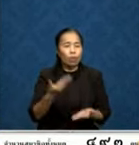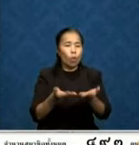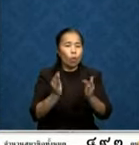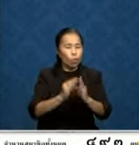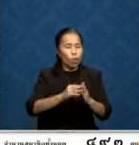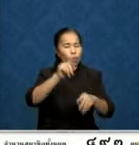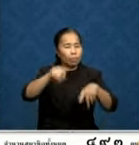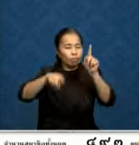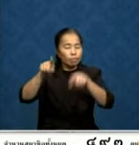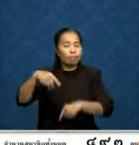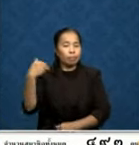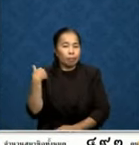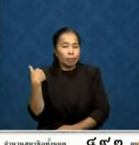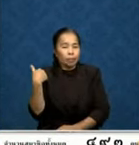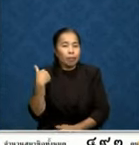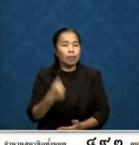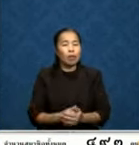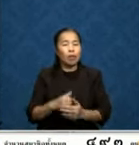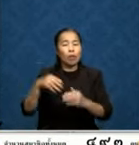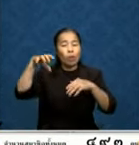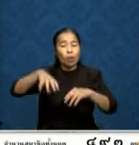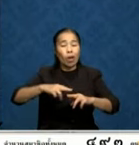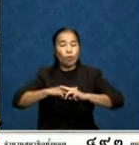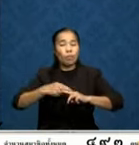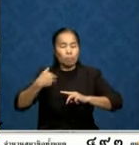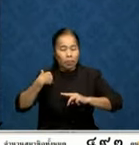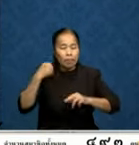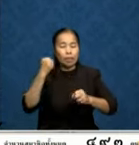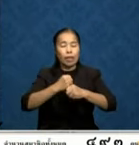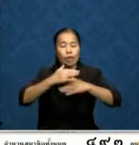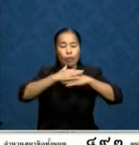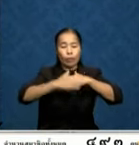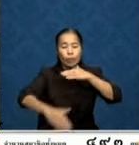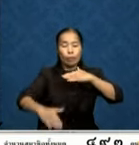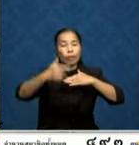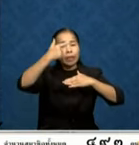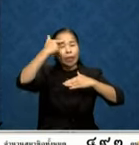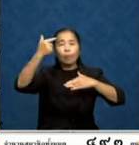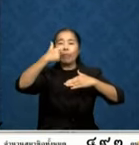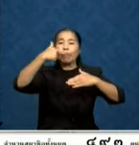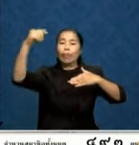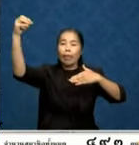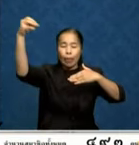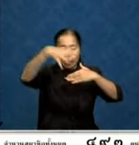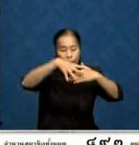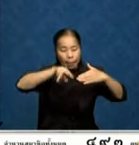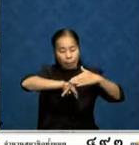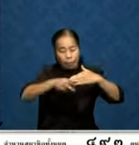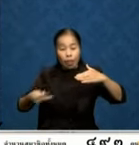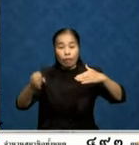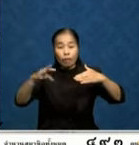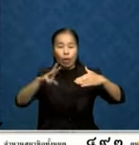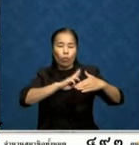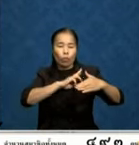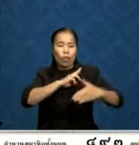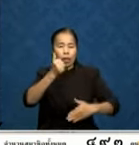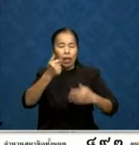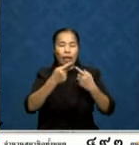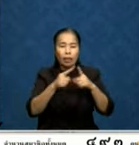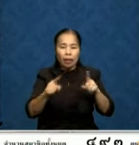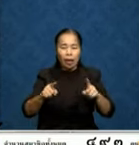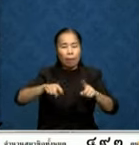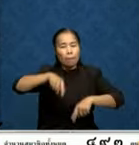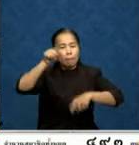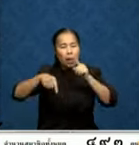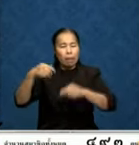งและก็เช่นเดียวกันมันก็มีเอกชนจำนวนหนึ่งที่ติดโซล่าเพื่อใช้เองในบ้านแต่ในบางวันเวลาเนี่ยเขาก็มีกำลังการผลิ